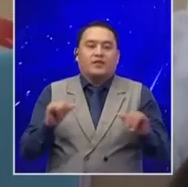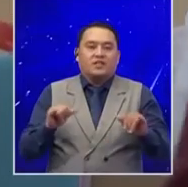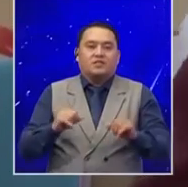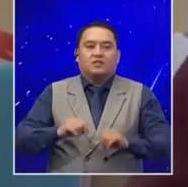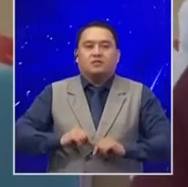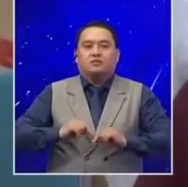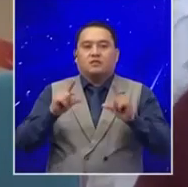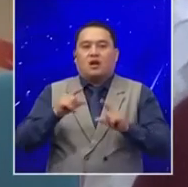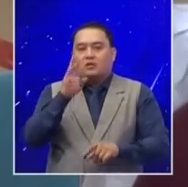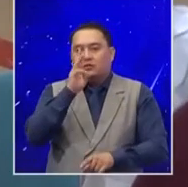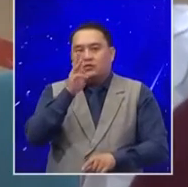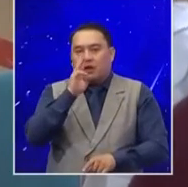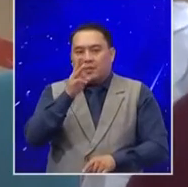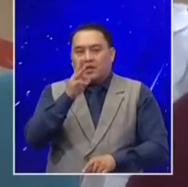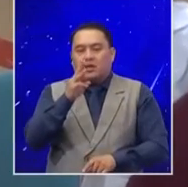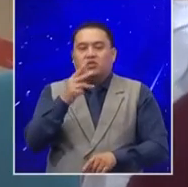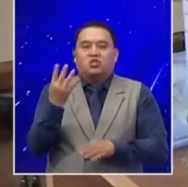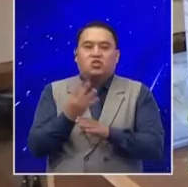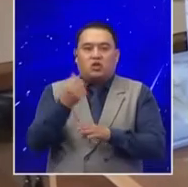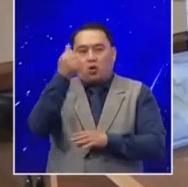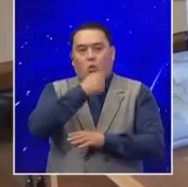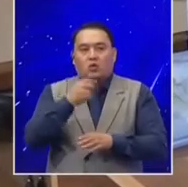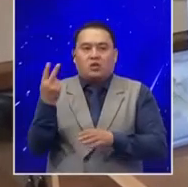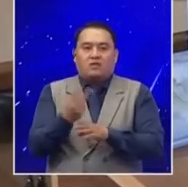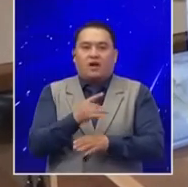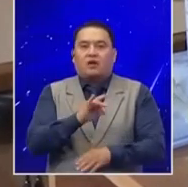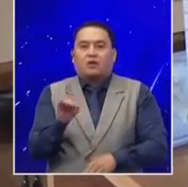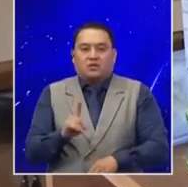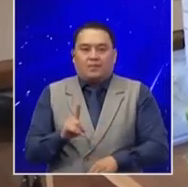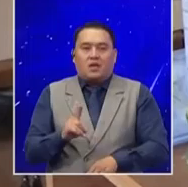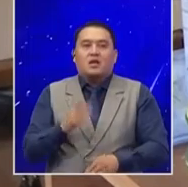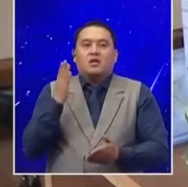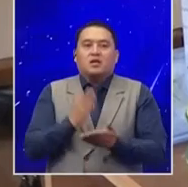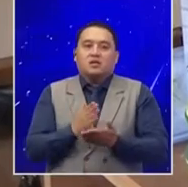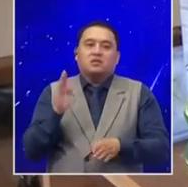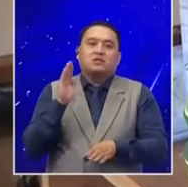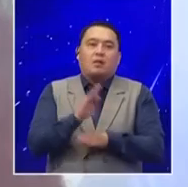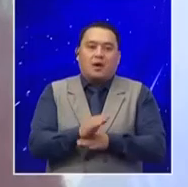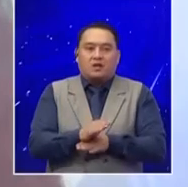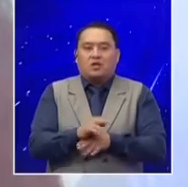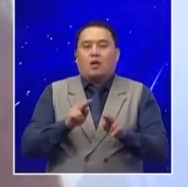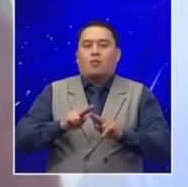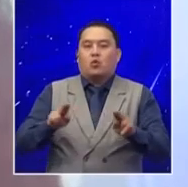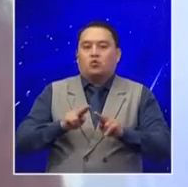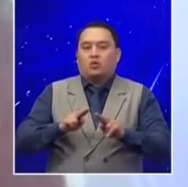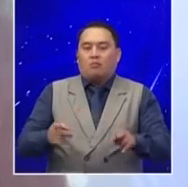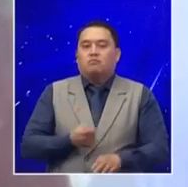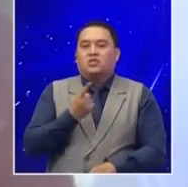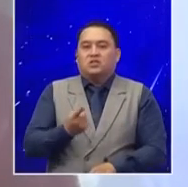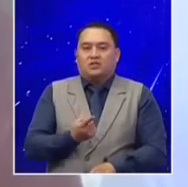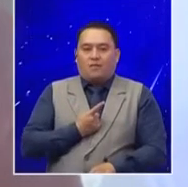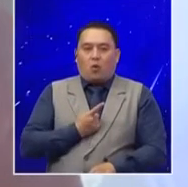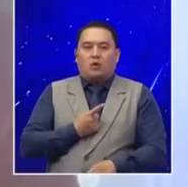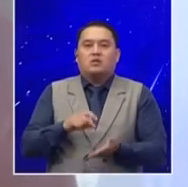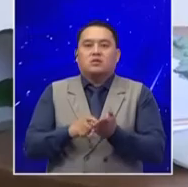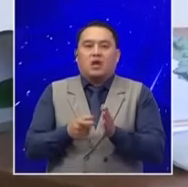текущем году они выросли на четверть, а за 4 года поднимутся в 2 раза. Также предусмотрены доплаты за наставничество и педагогическое мастерство, за